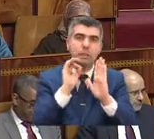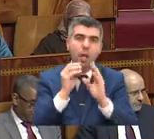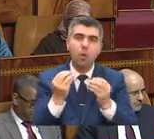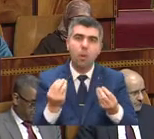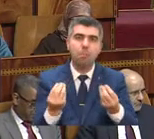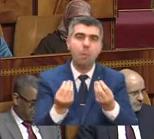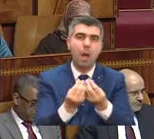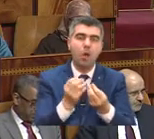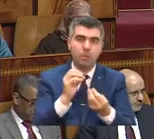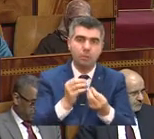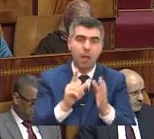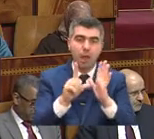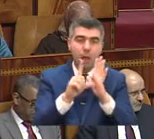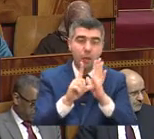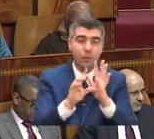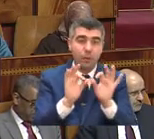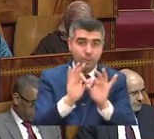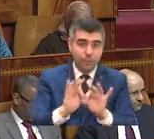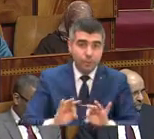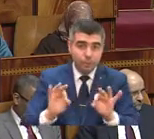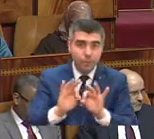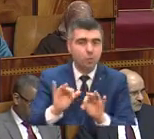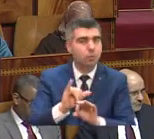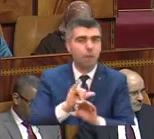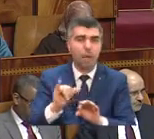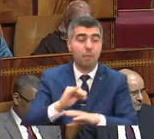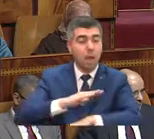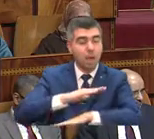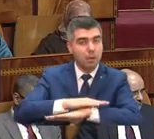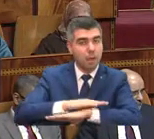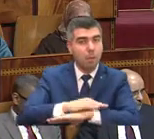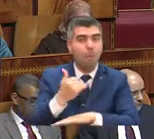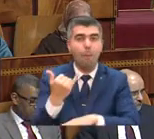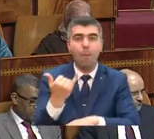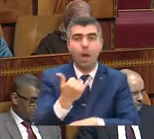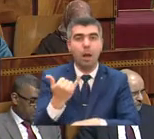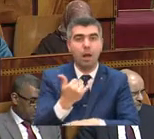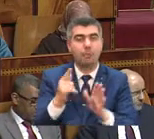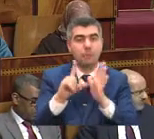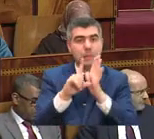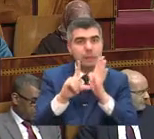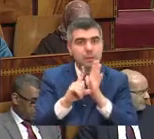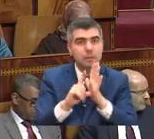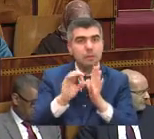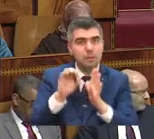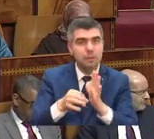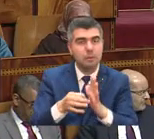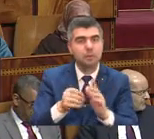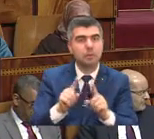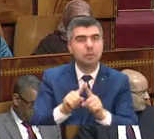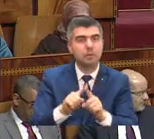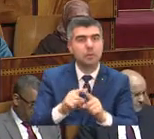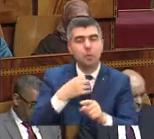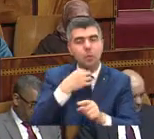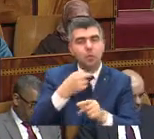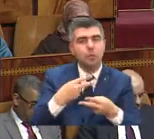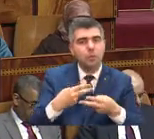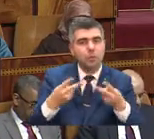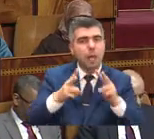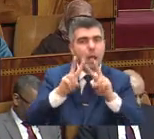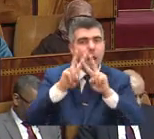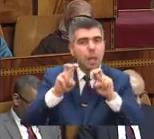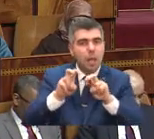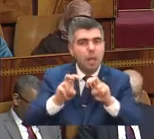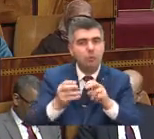حنا مع تطبيق القانون، ولكن تطبيق القانون لما تنشوفوا تيكون مستعصي لمده سنوات، تيخصنا نكون نطرقوا ليه بطريقه